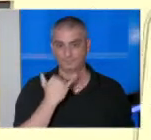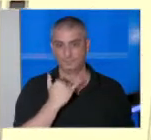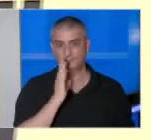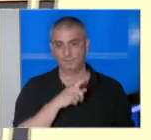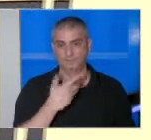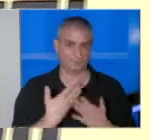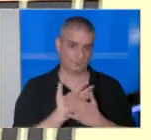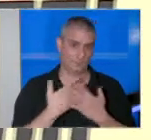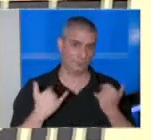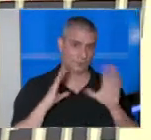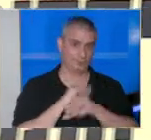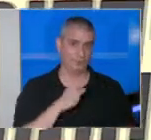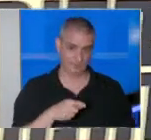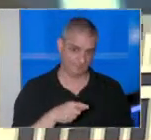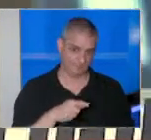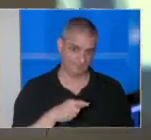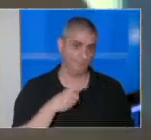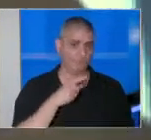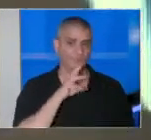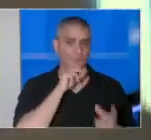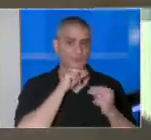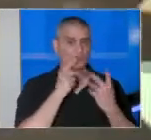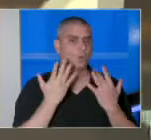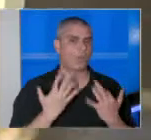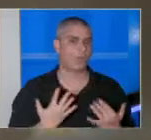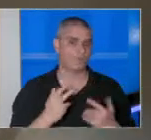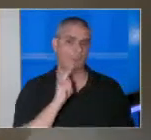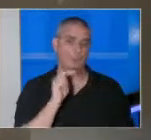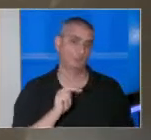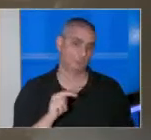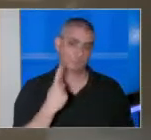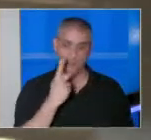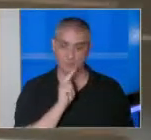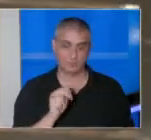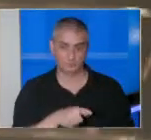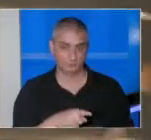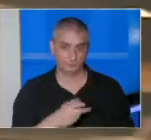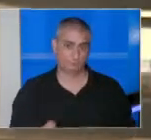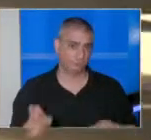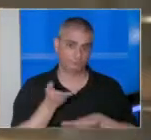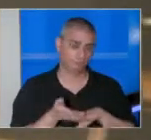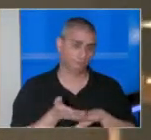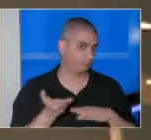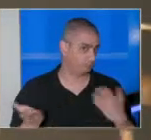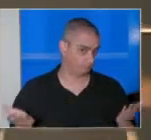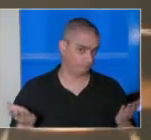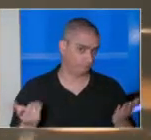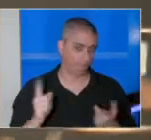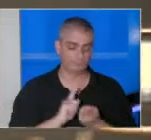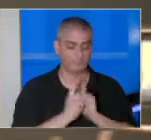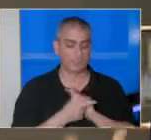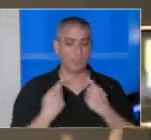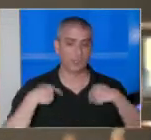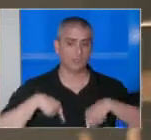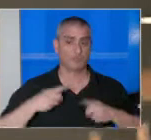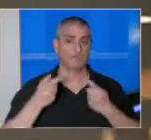גם בכותרות הערב הזה, הם דנו במספר נושאים. אחד הנושאים שעלו זה למעשה החלפת